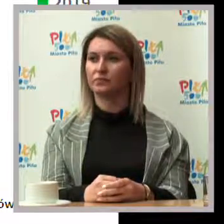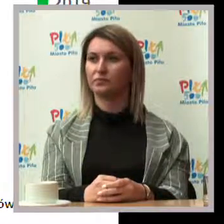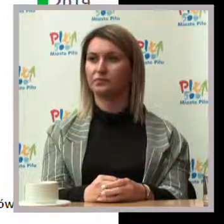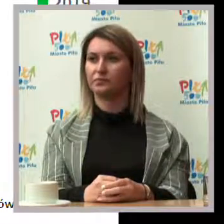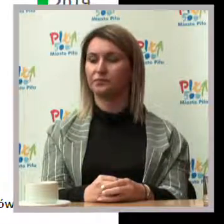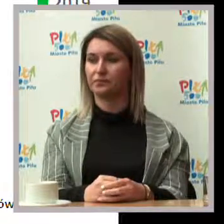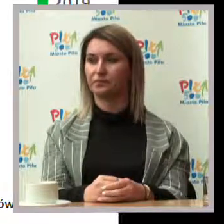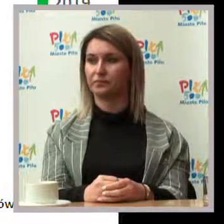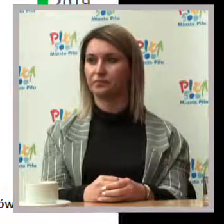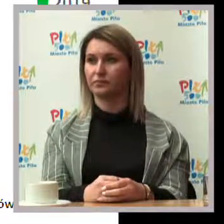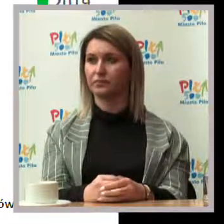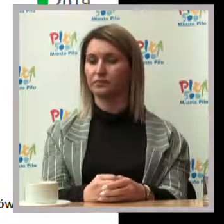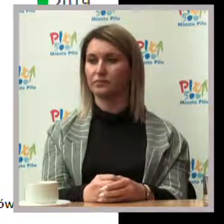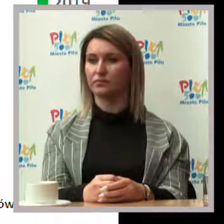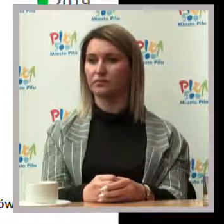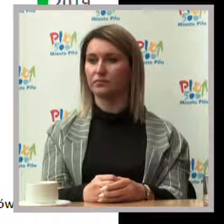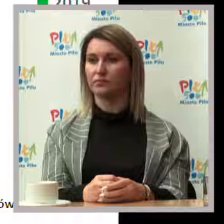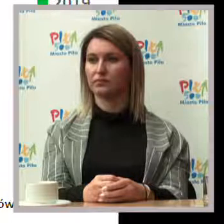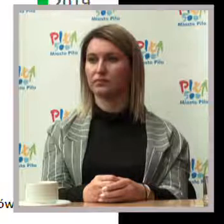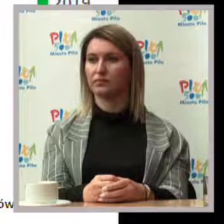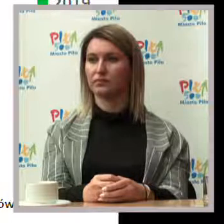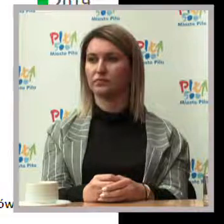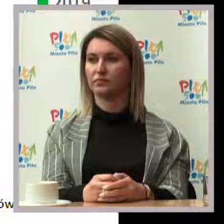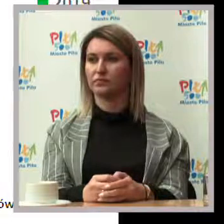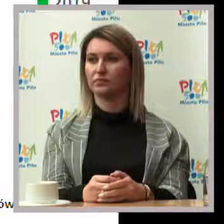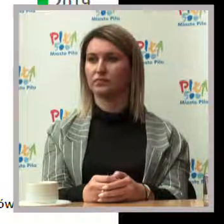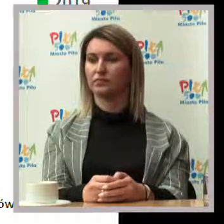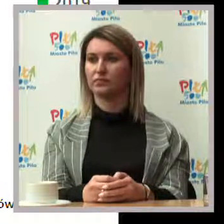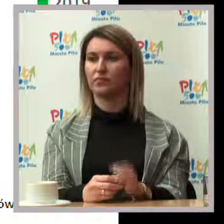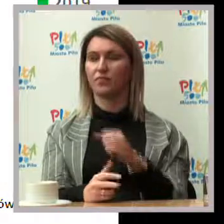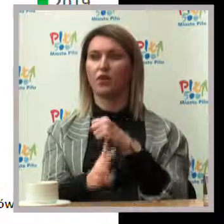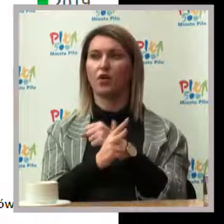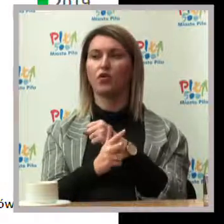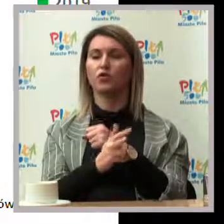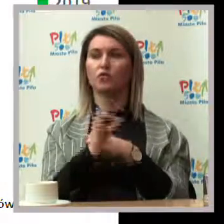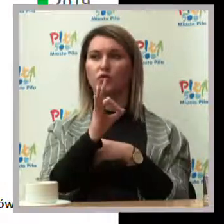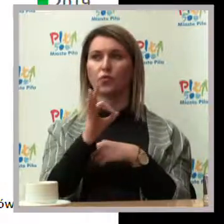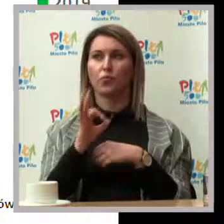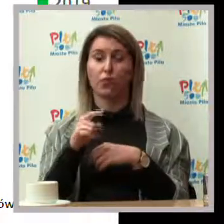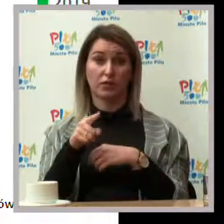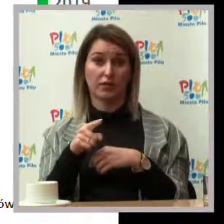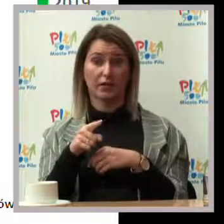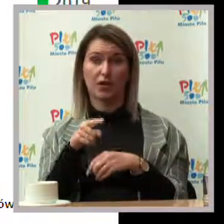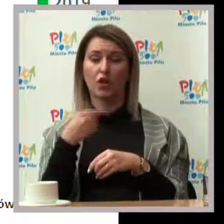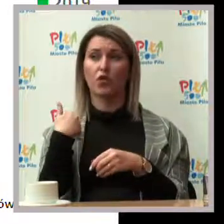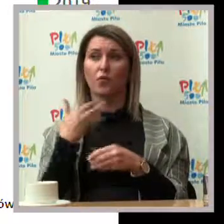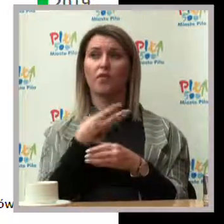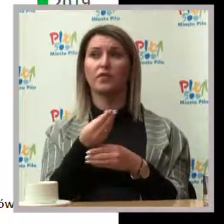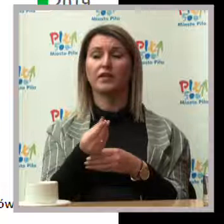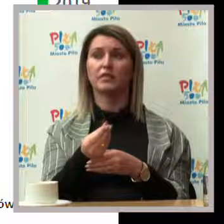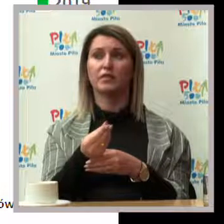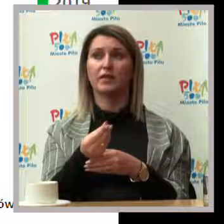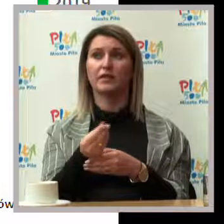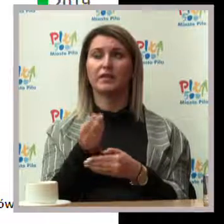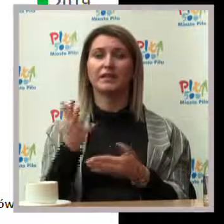te w głównej mierze dotyczą jednostek oświatowych. Tak dla przypomnienia Państwa, 80% z tych kwot to oczywiście finansowanie wynagrodzeń i